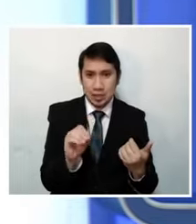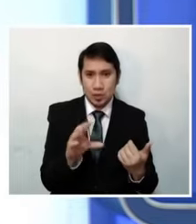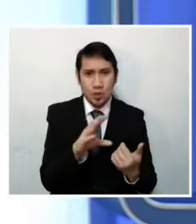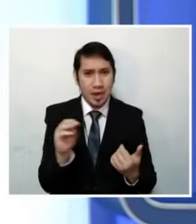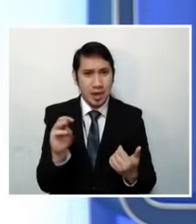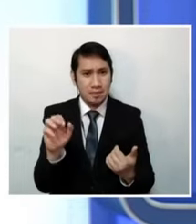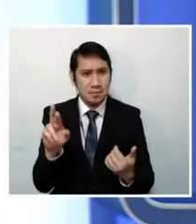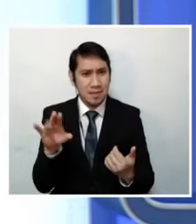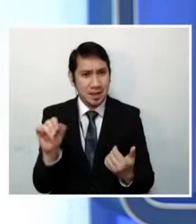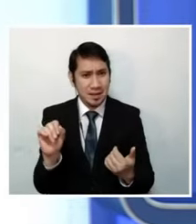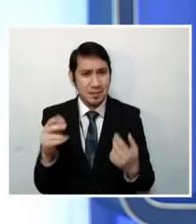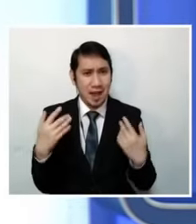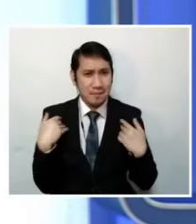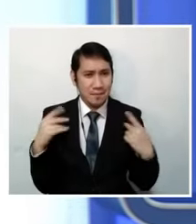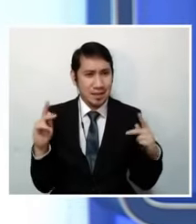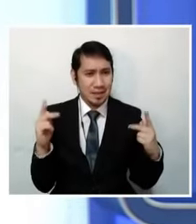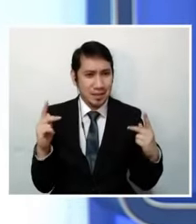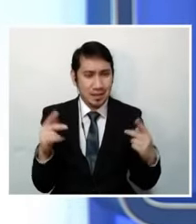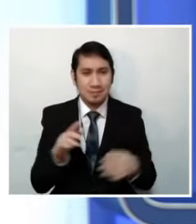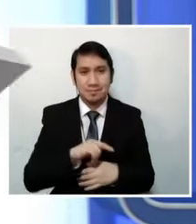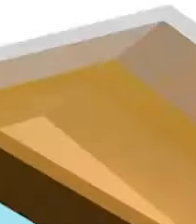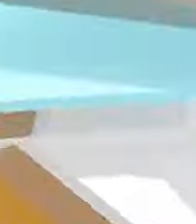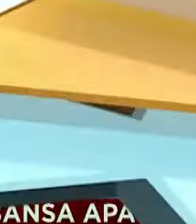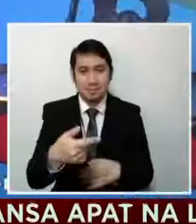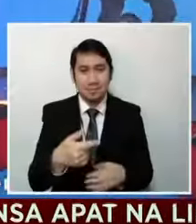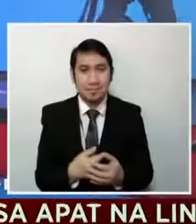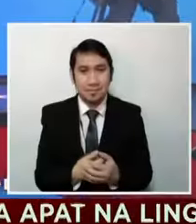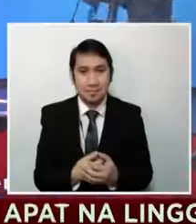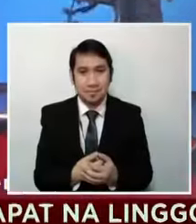Racal. Nagpapatrol, Mario Dumawal.